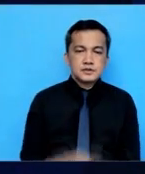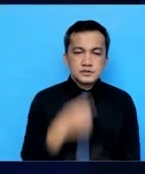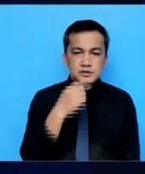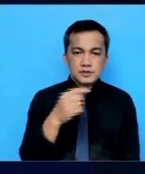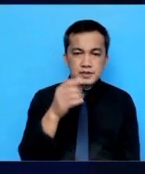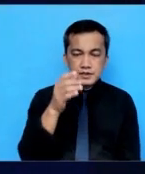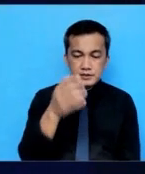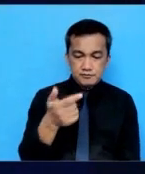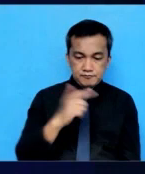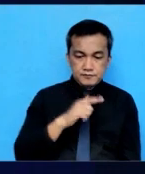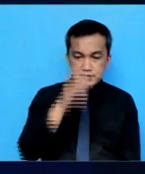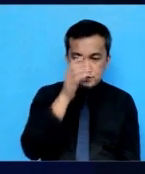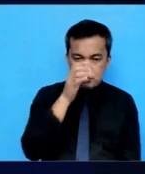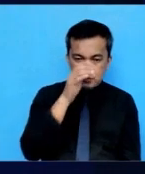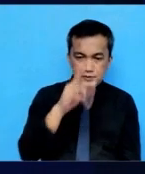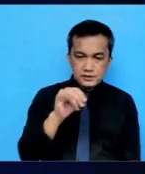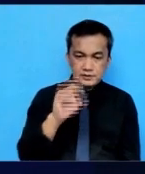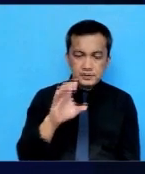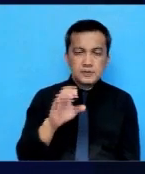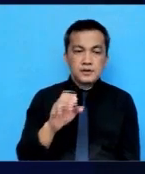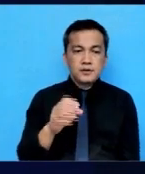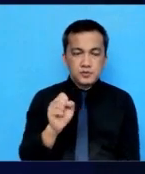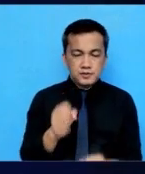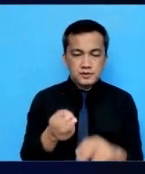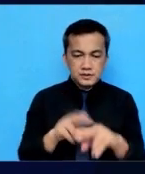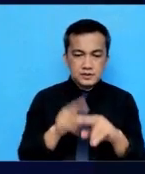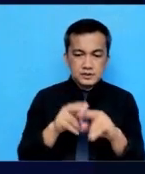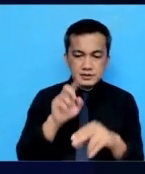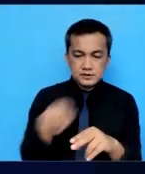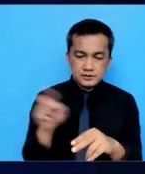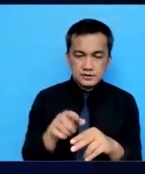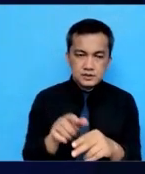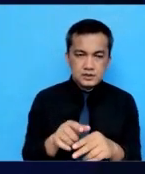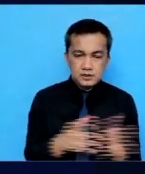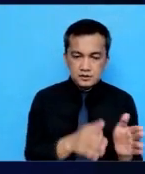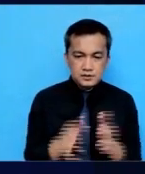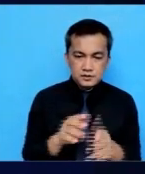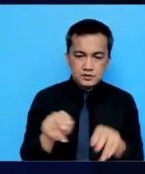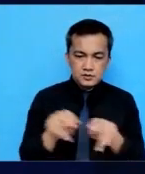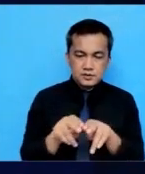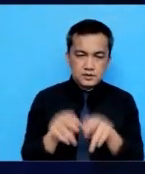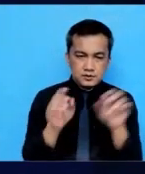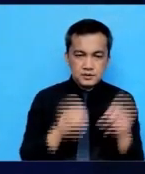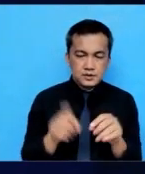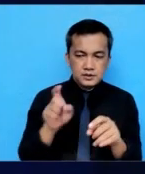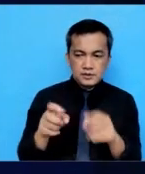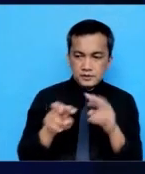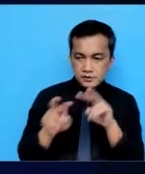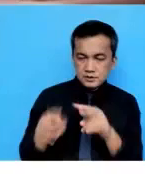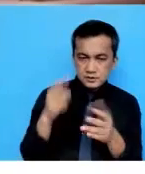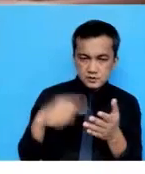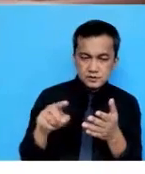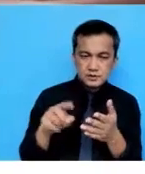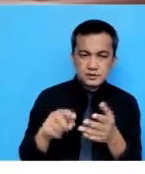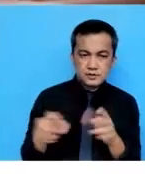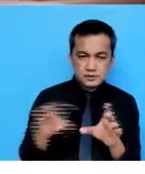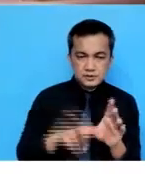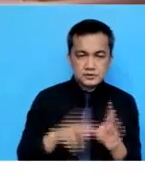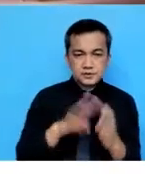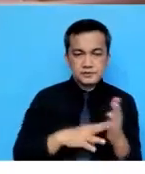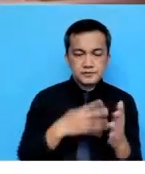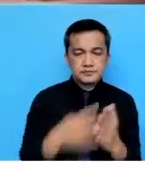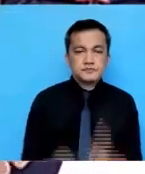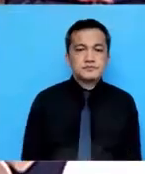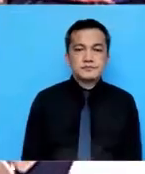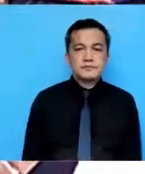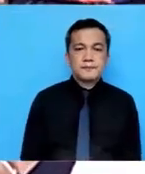madagdagan ang mga makakancelang flight habang inaayos ang normal na operasyon, kaya dapat i-monitor ng mga pasahero ang schedule. Marami ring